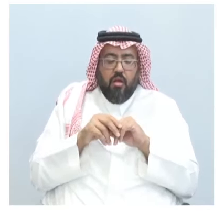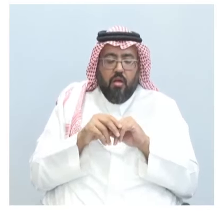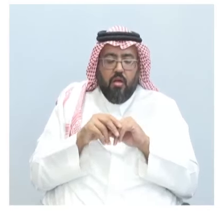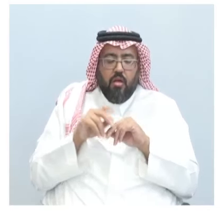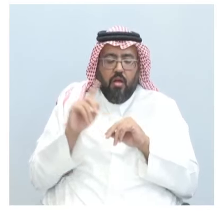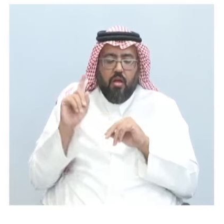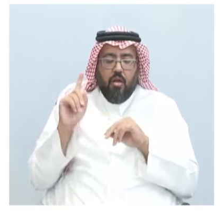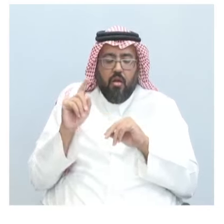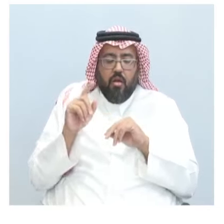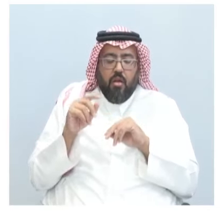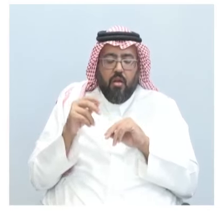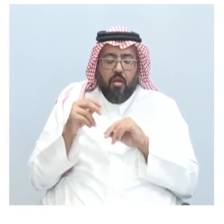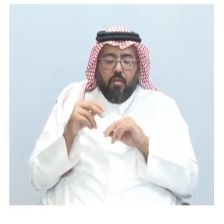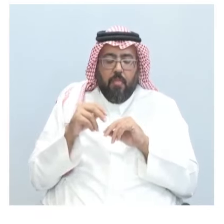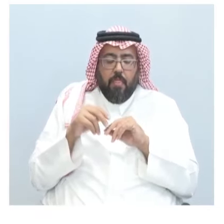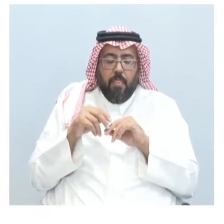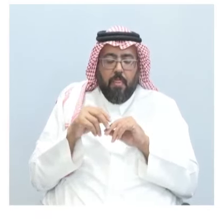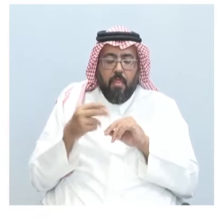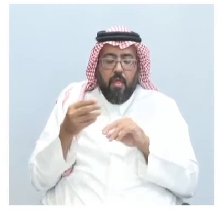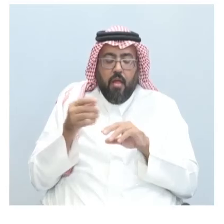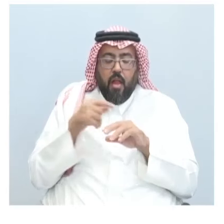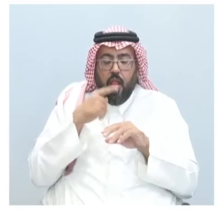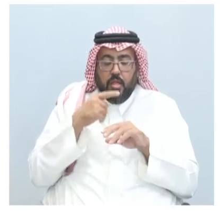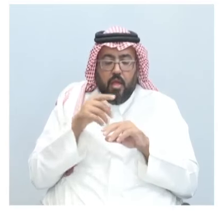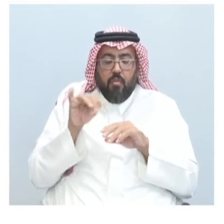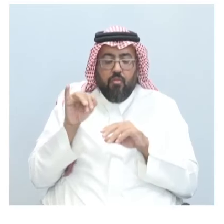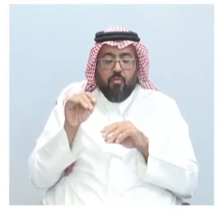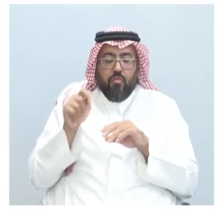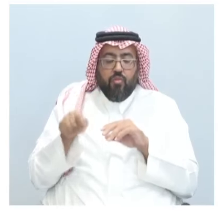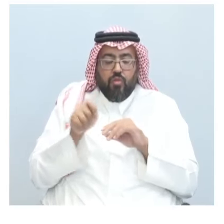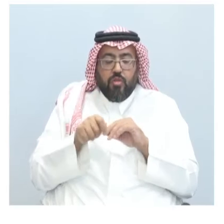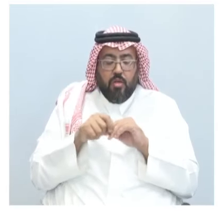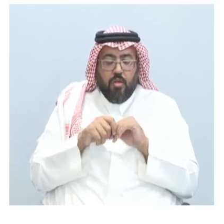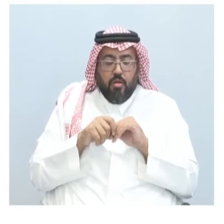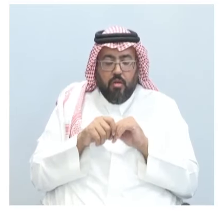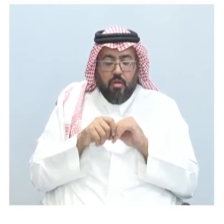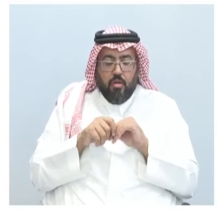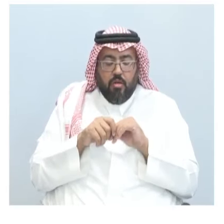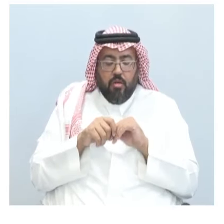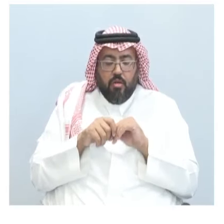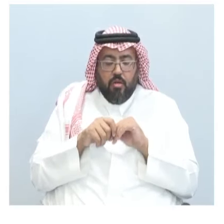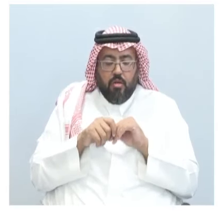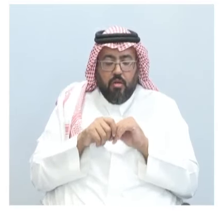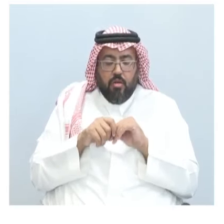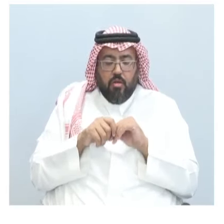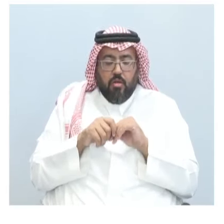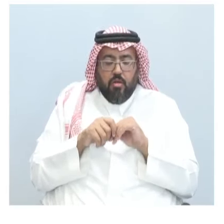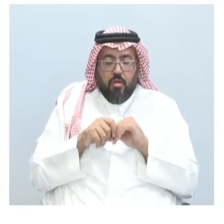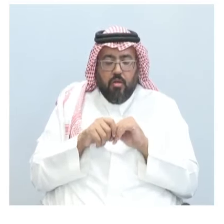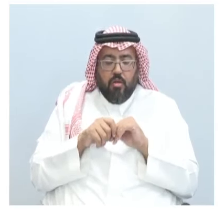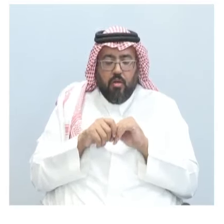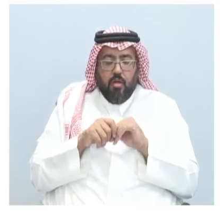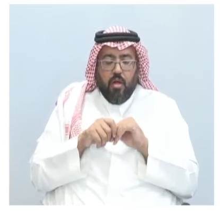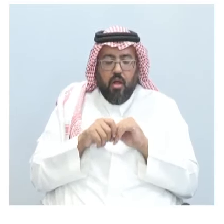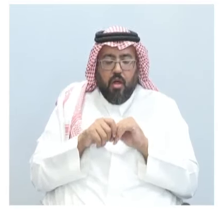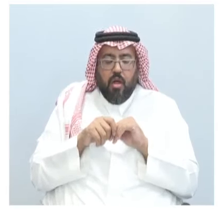وتعالى على لسان موسى عليه السلام وعلى لسان هارون عليهم السلام